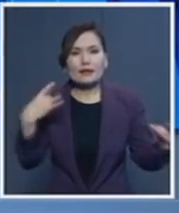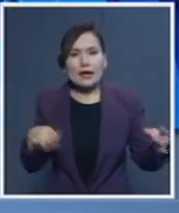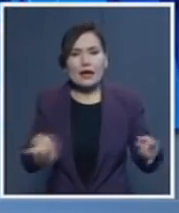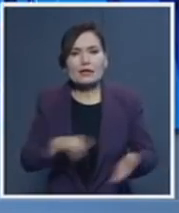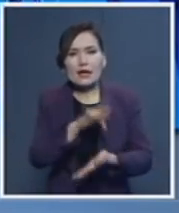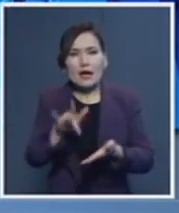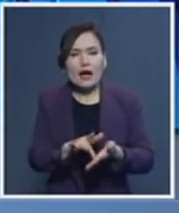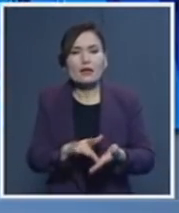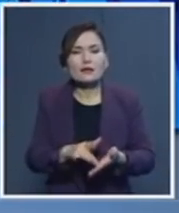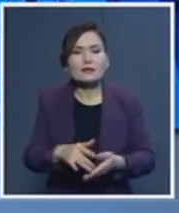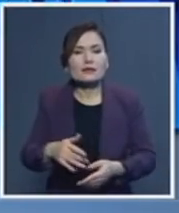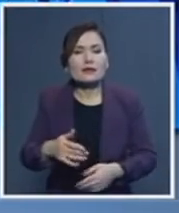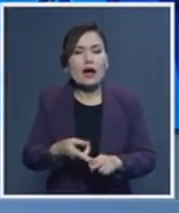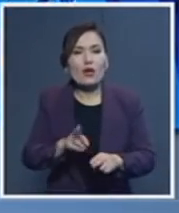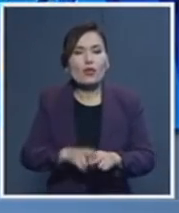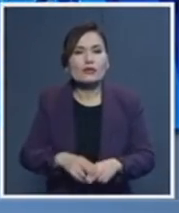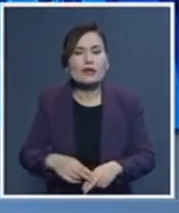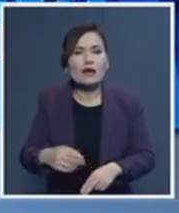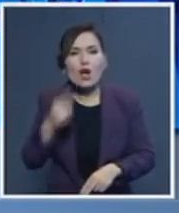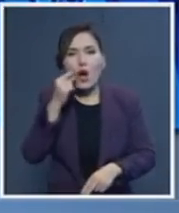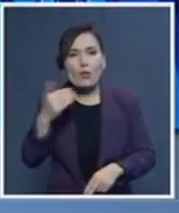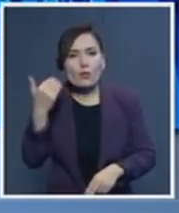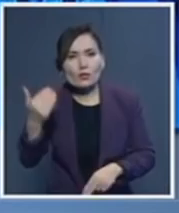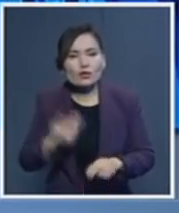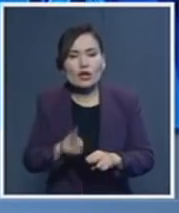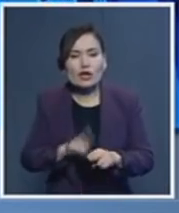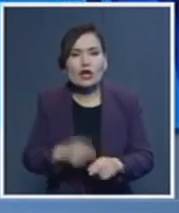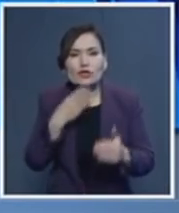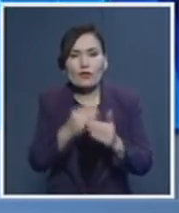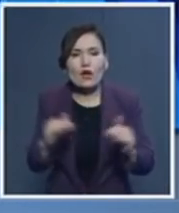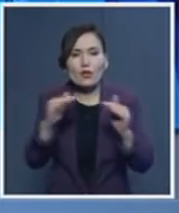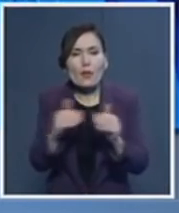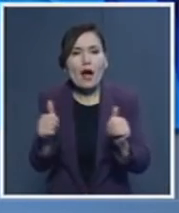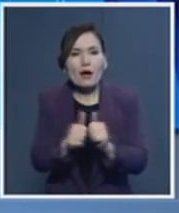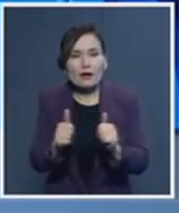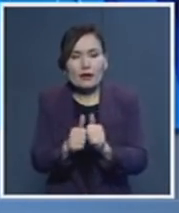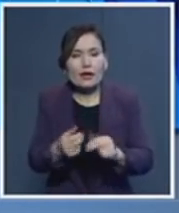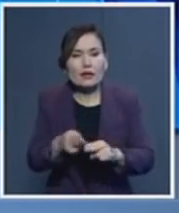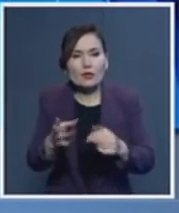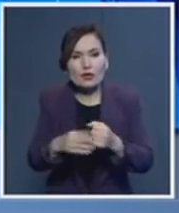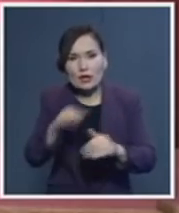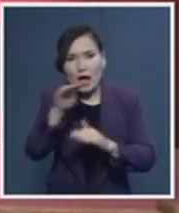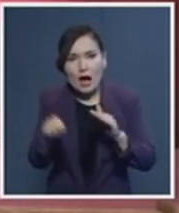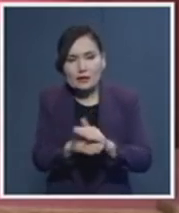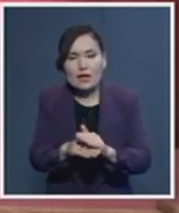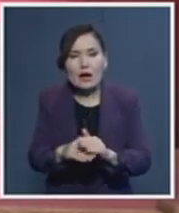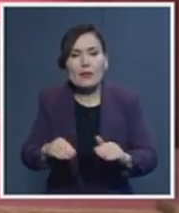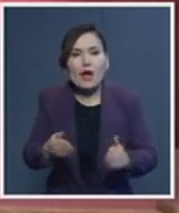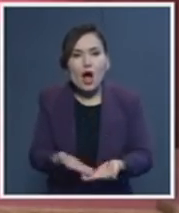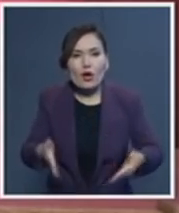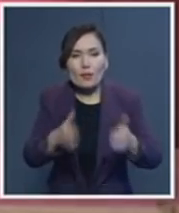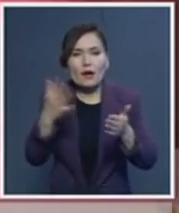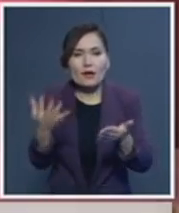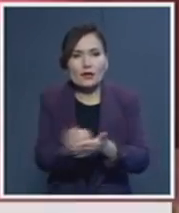Тараздың бұрынғы тұрғыны өз ауласынан 9-шы, 10-шы ғасырға тиесілі қыш құмыра тауып алды. Андрей Мостовщиков оны облыс орталығындағы музейге қайтару